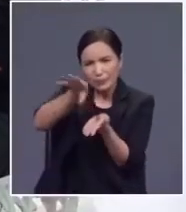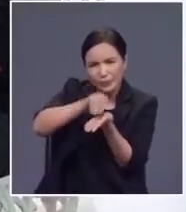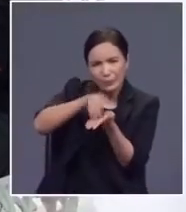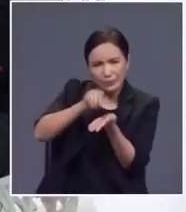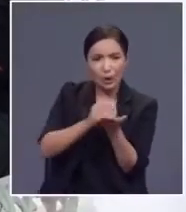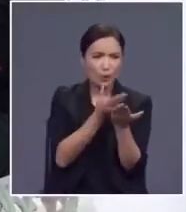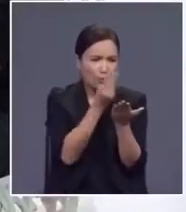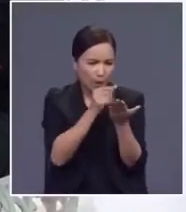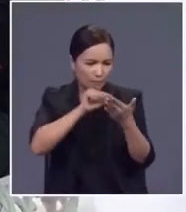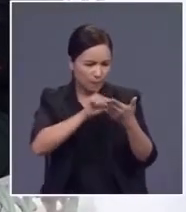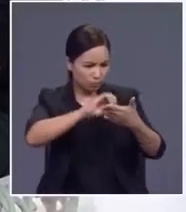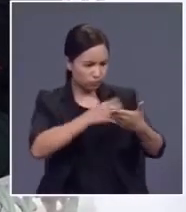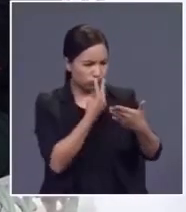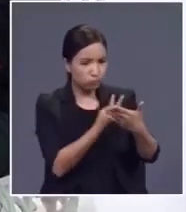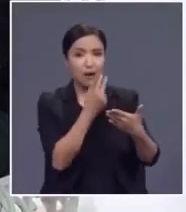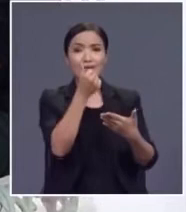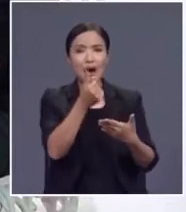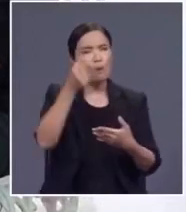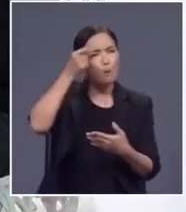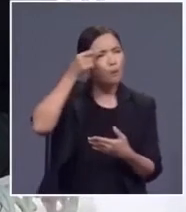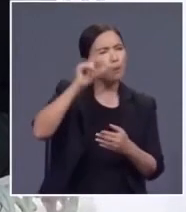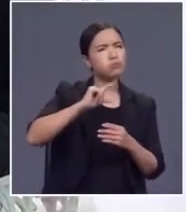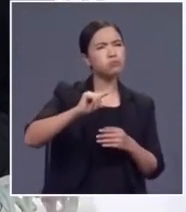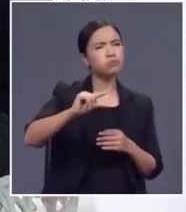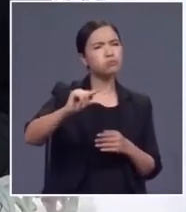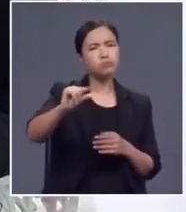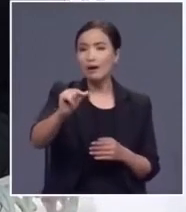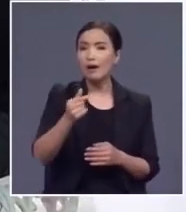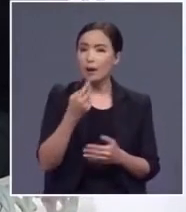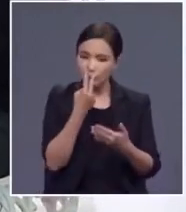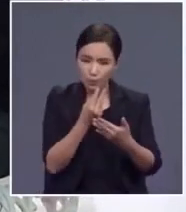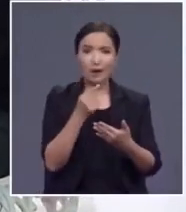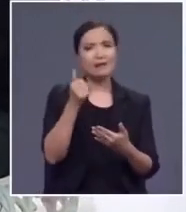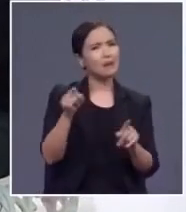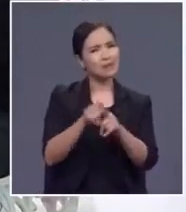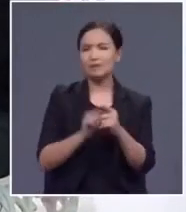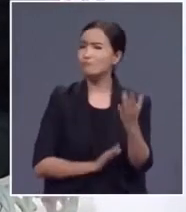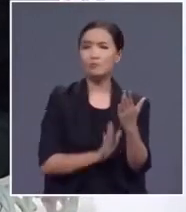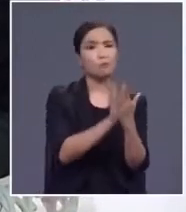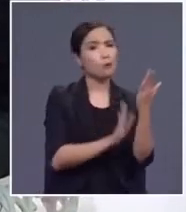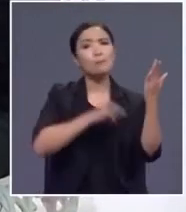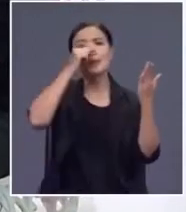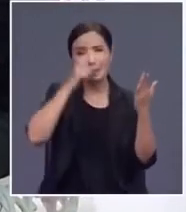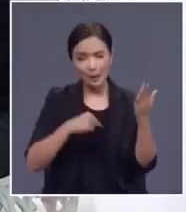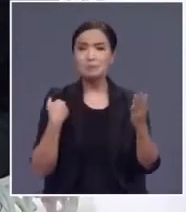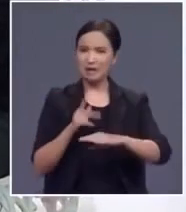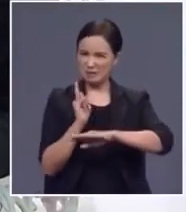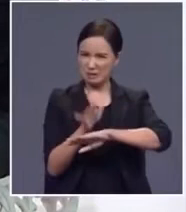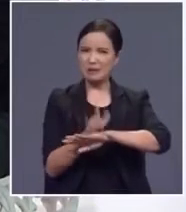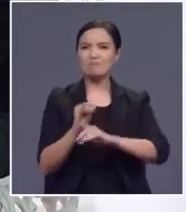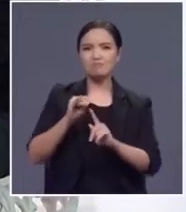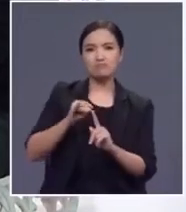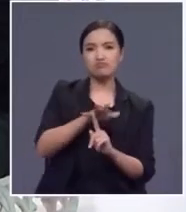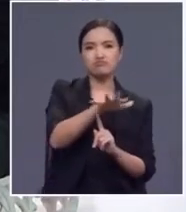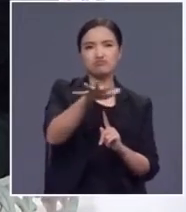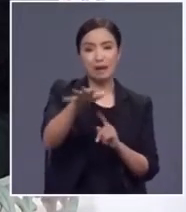มพื้นที่ห่างไกลทุรกันดารด้วยไหมฮะ ทั้งหมดครับทุกส่วนที่เป็นพื้นที่ของประเทศไทยเรา ครับ ก็จะมีการใช้อินเทอร์เน็ตที่มีคุ